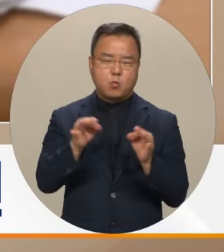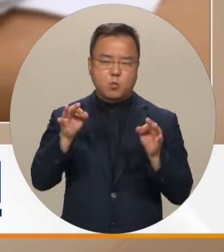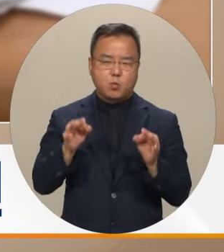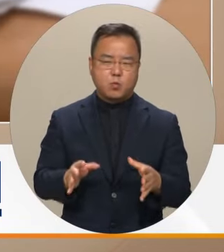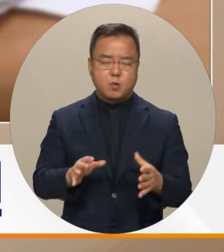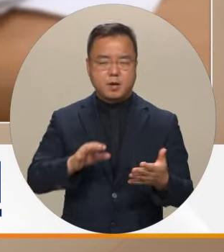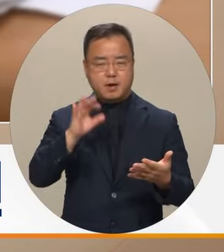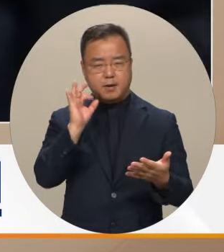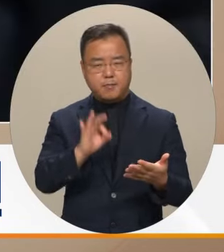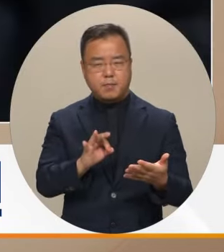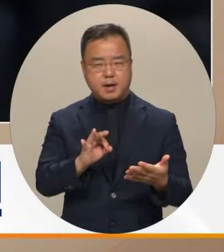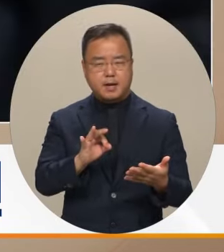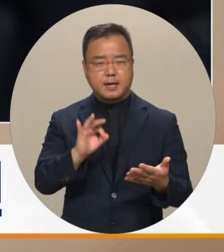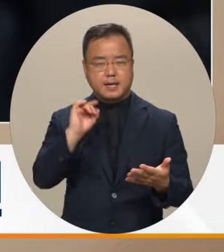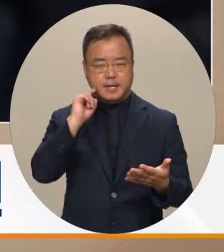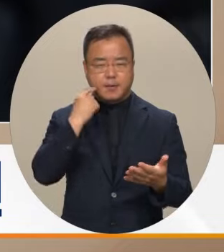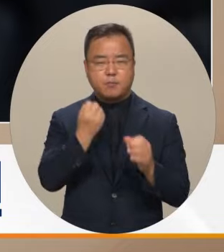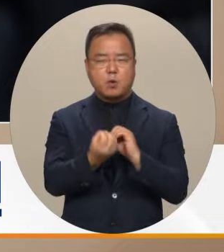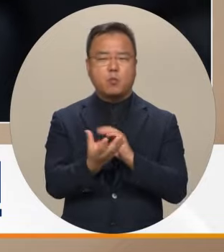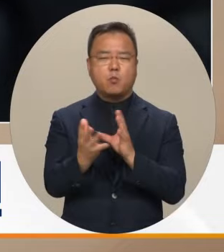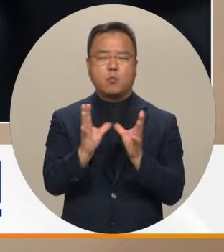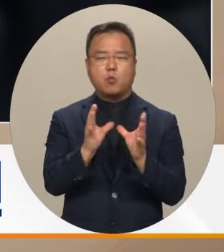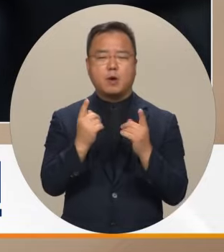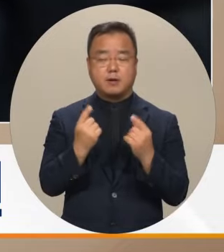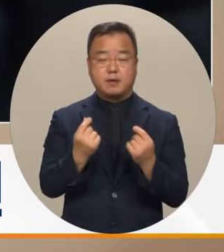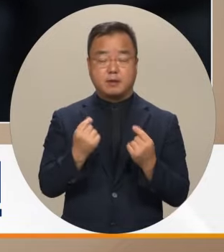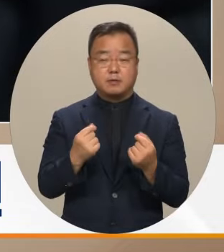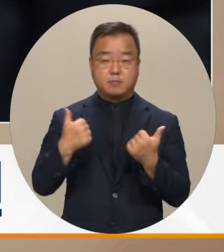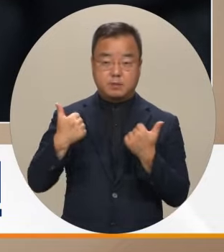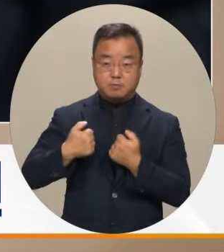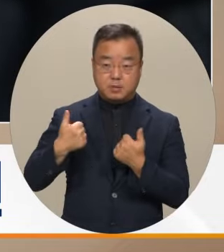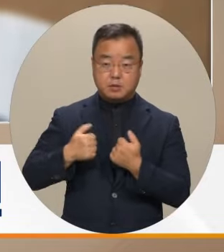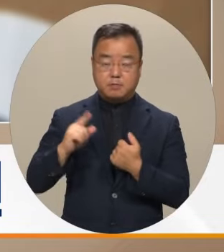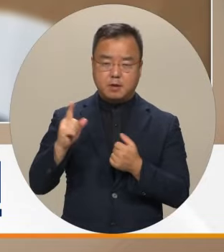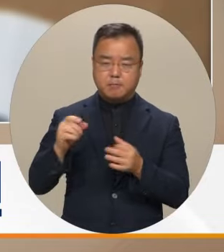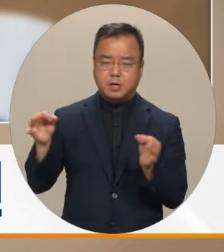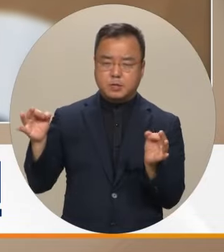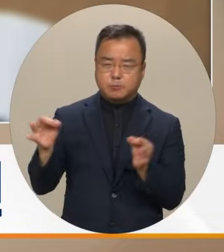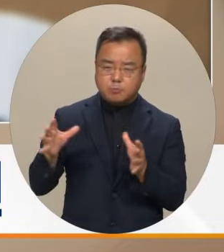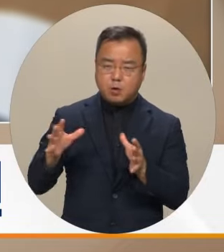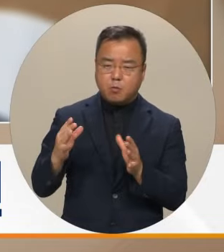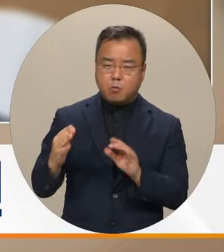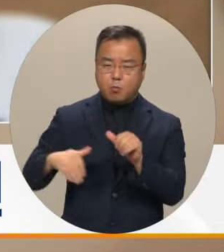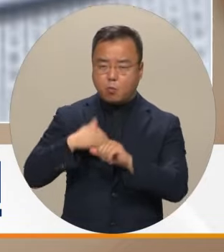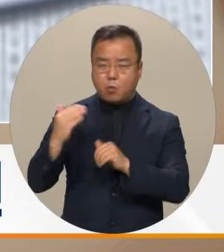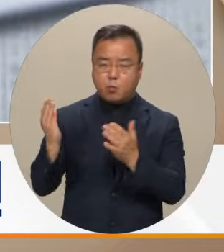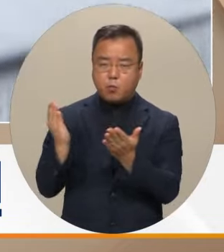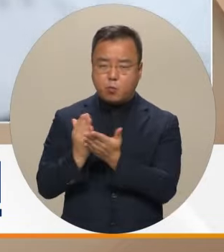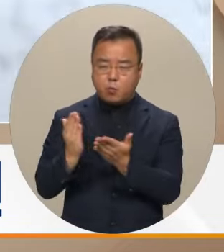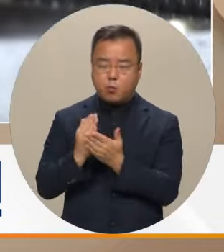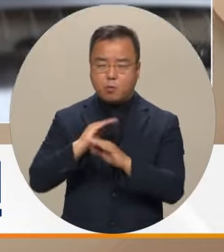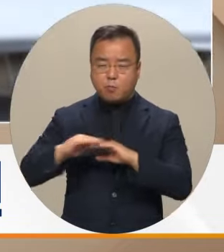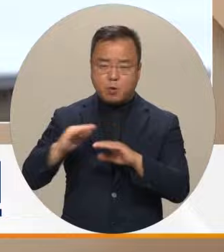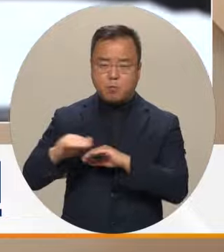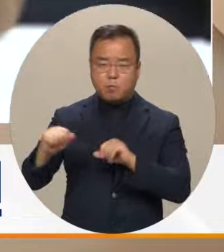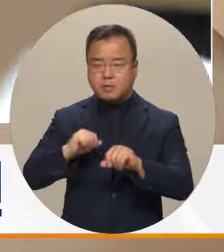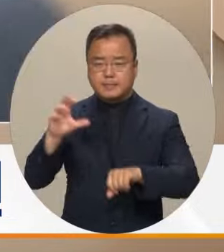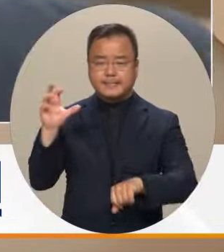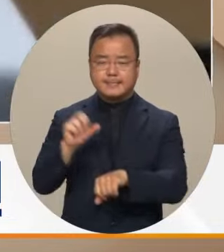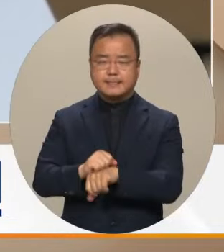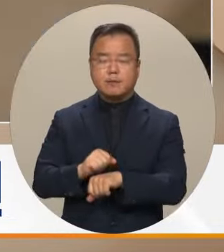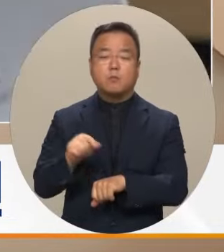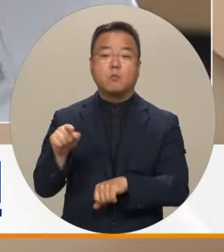보아야 좀 예쁜 꽃처럼 예 그런 친구들이라면 면접은 좀 실시간 좀 상황에 대해서 아주 대처 능력이 좀 빠른